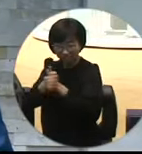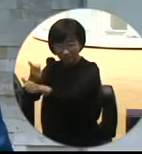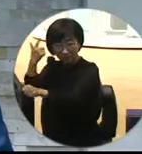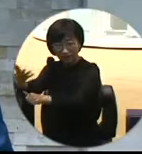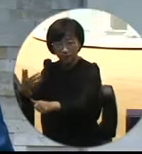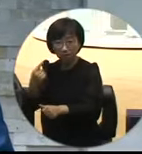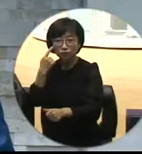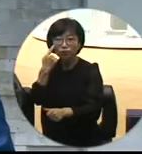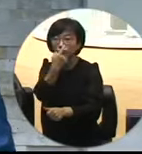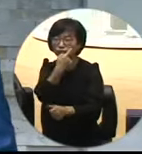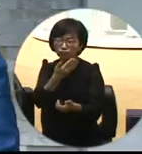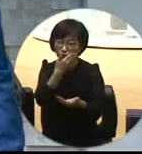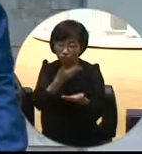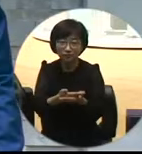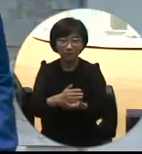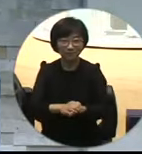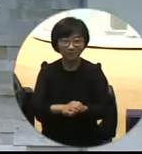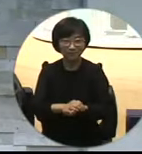시각.